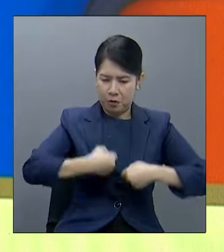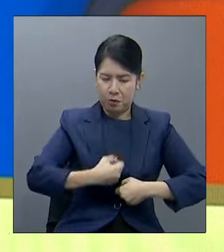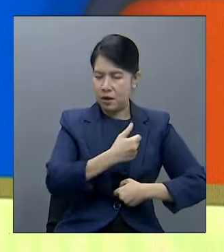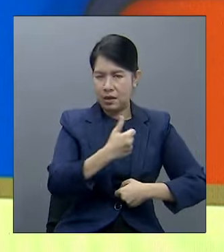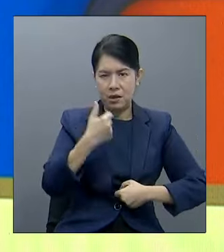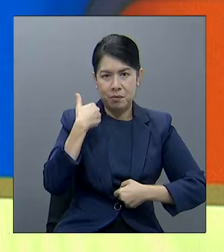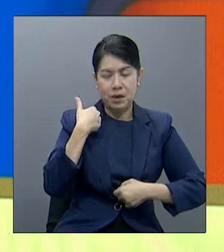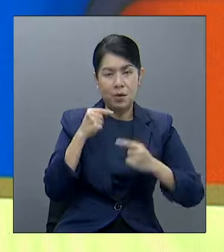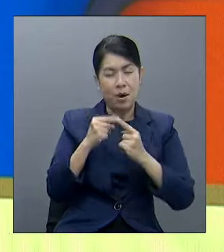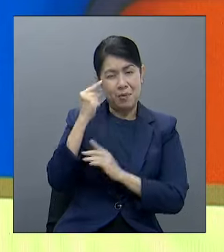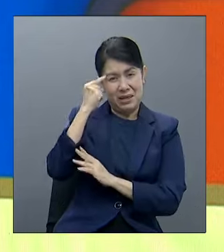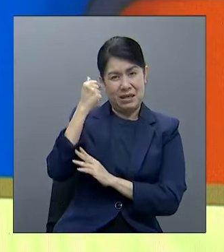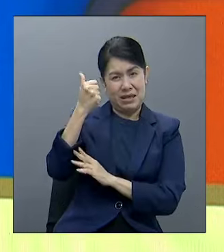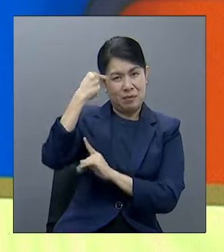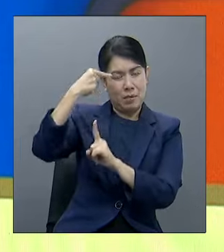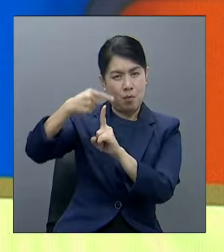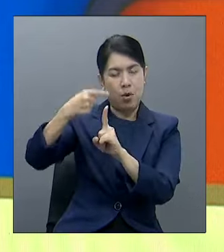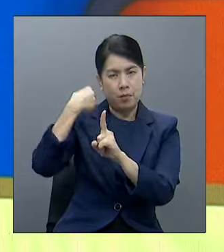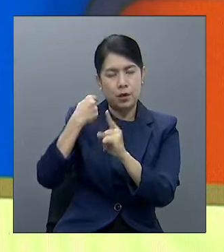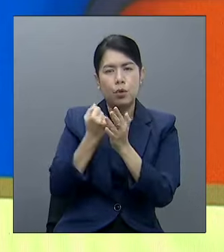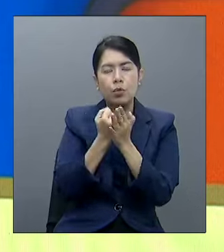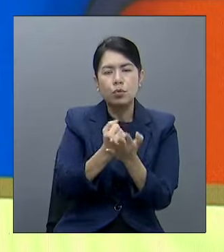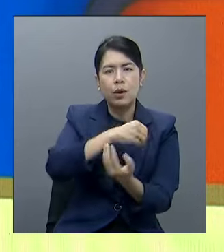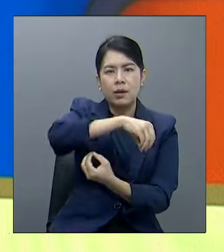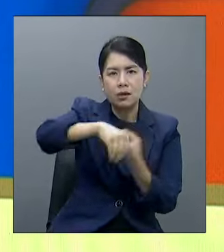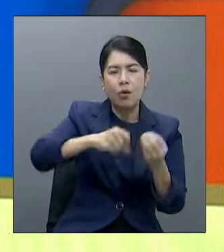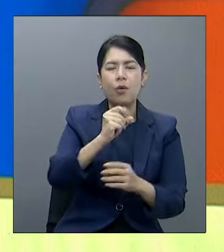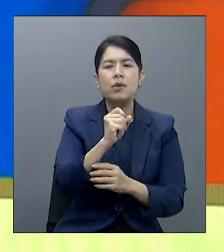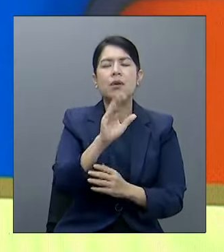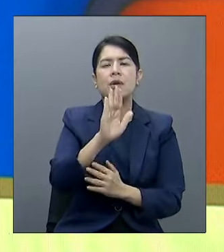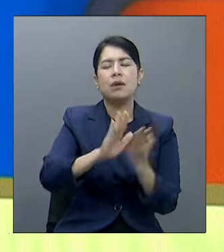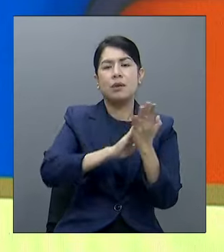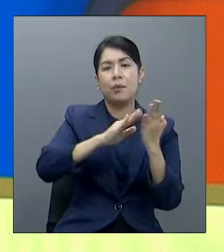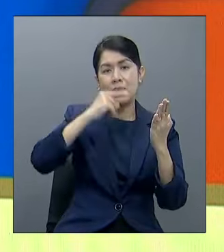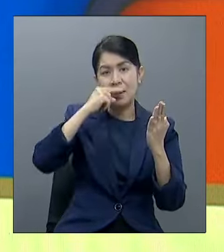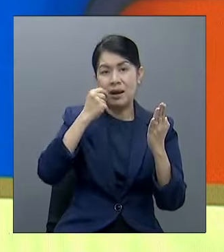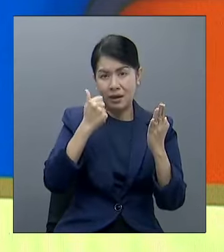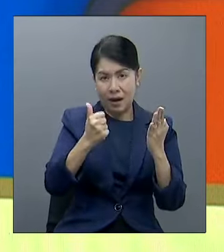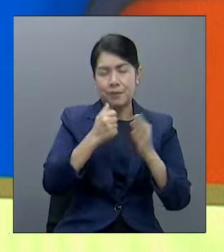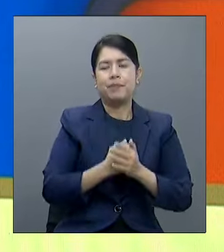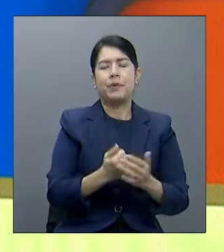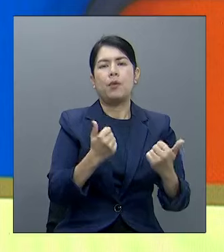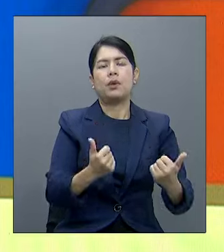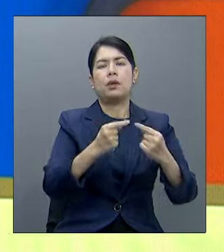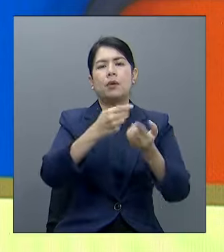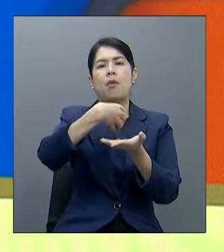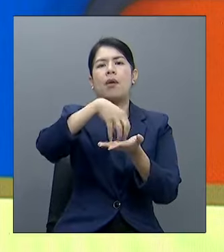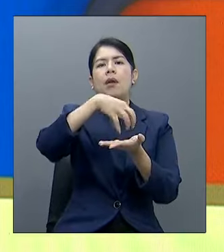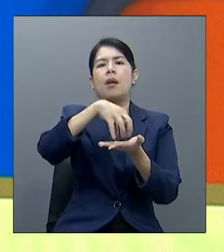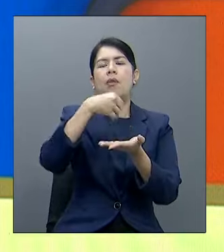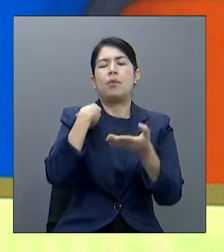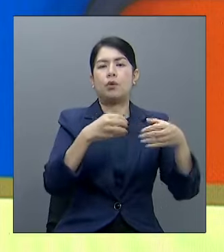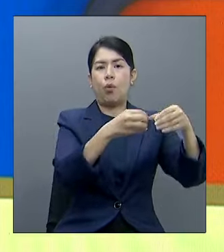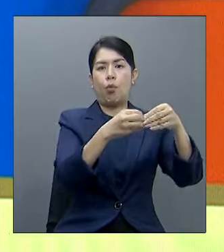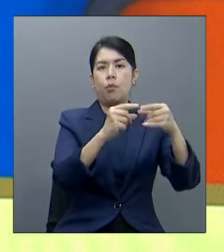บที่จะพัฒนาประเทศของเราแล้วก็ขับเคลื่อนเศรษฐกิจในอนาคตได้นะคะและนี่คือเรื่องราวดีๆค่ะคุณผู้ชมถึงแม้จะเป็นคนหนึ่งกลุ่มแต่เขาส